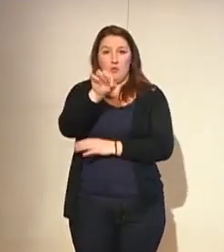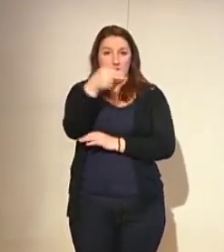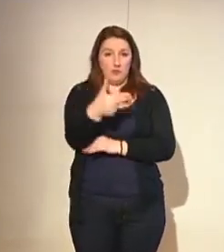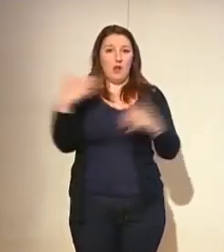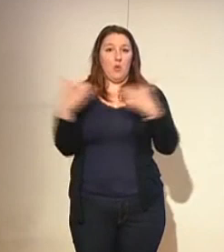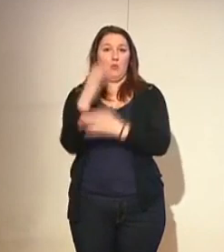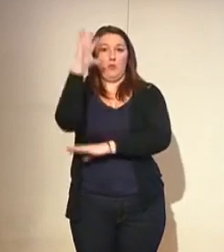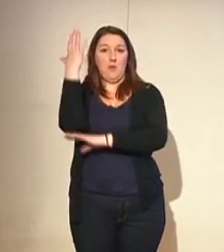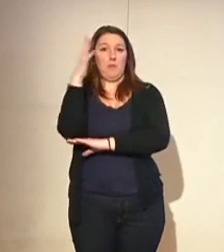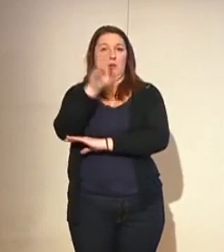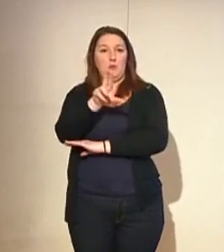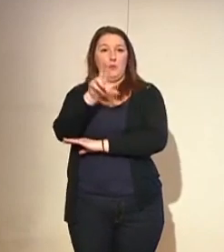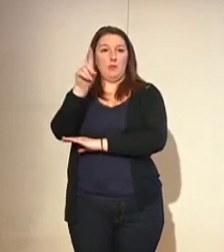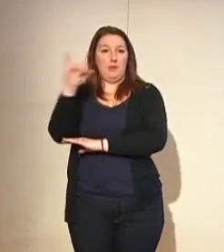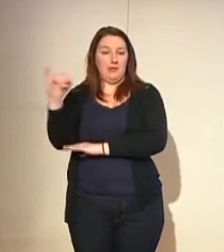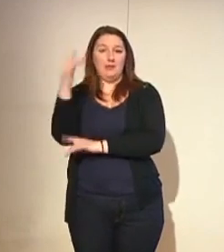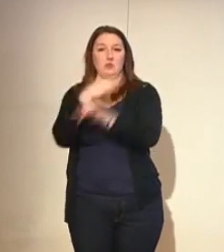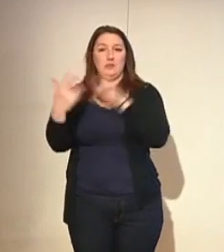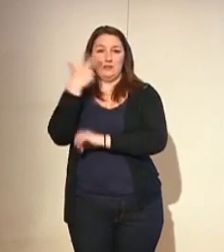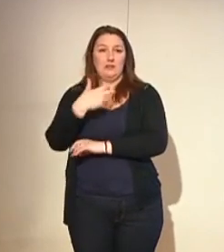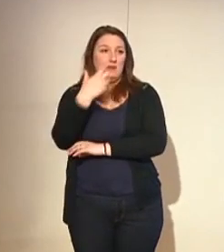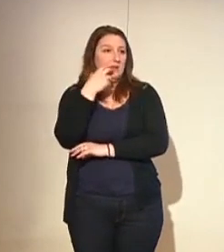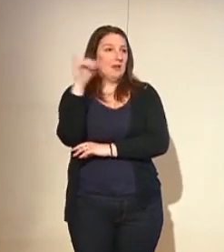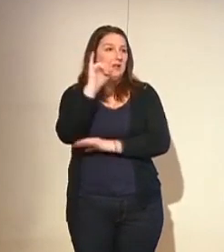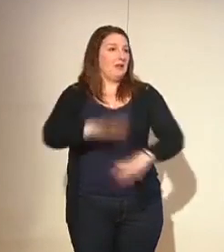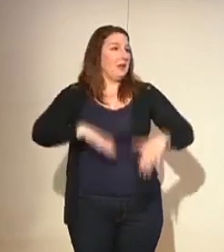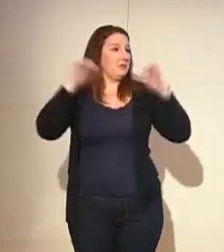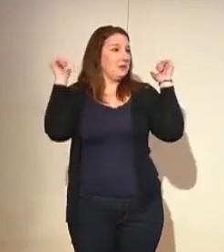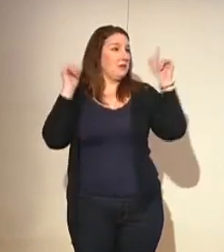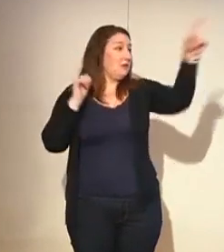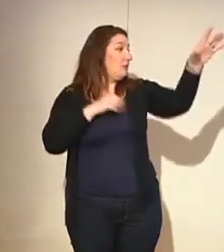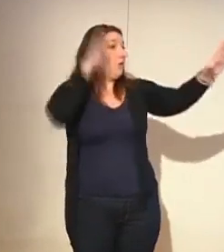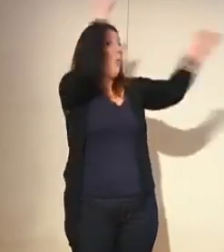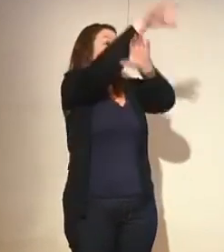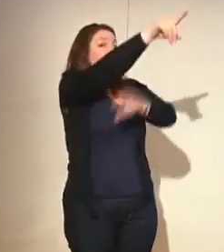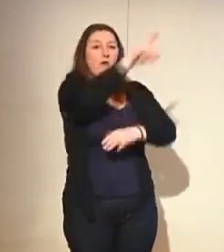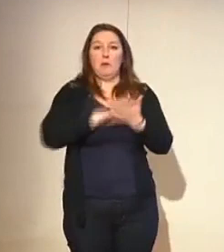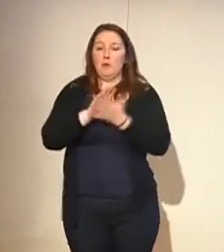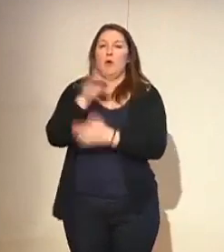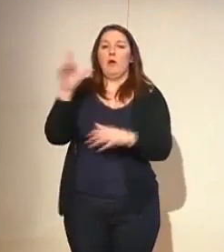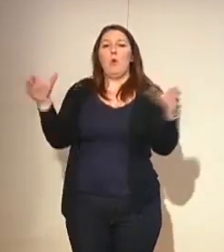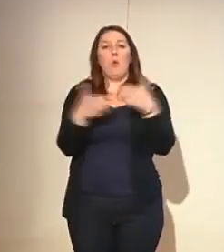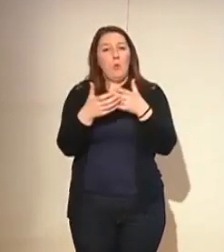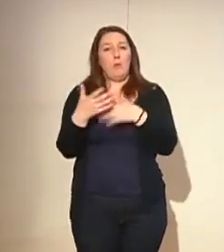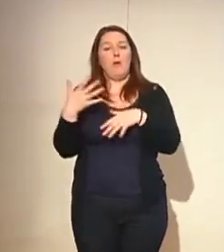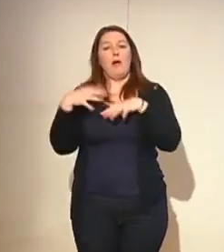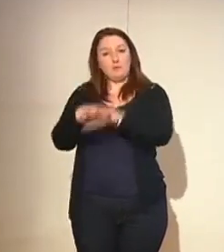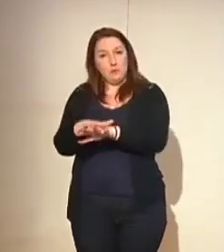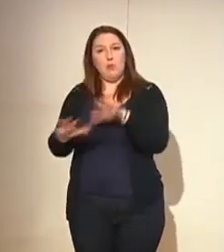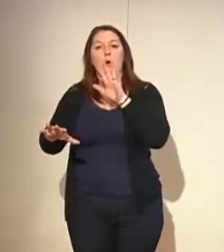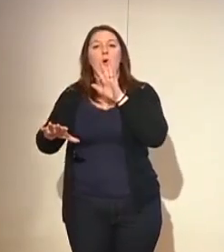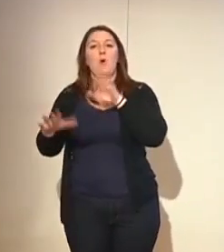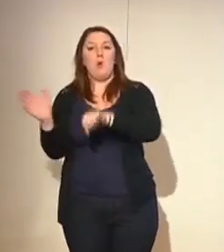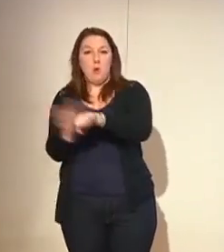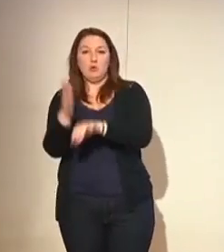groupe UMP udi société civile qui s'abstient ah pardon et donc le groupe rassemblement de gauche et de progrès